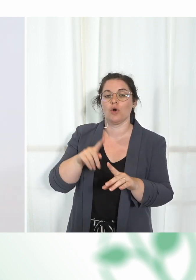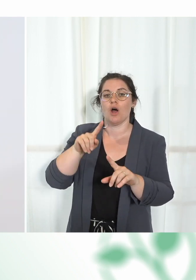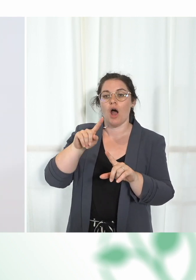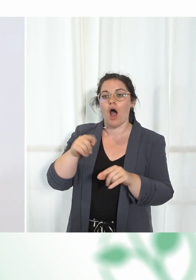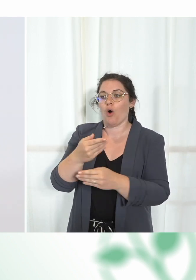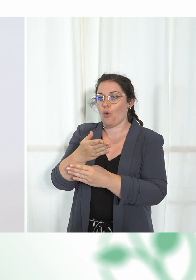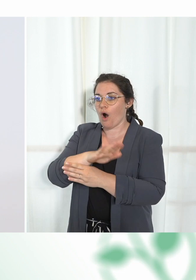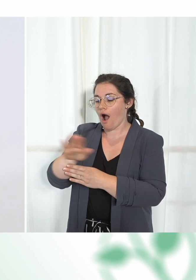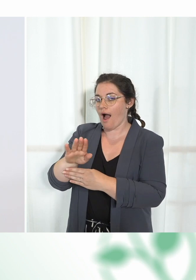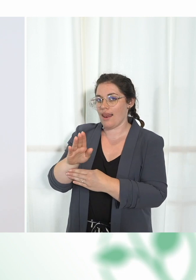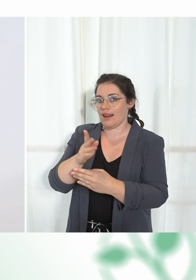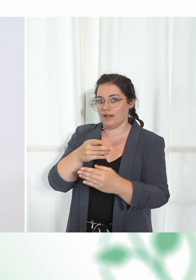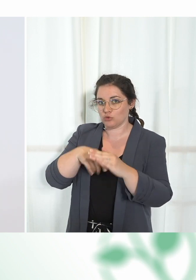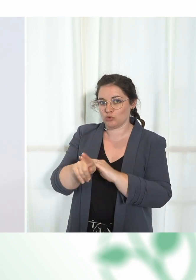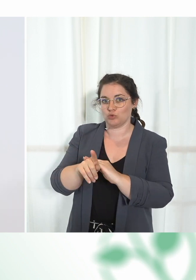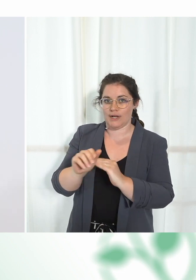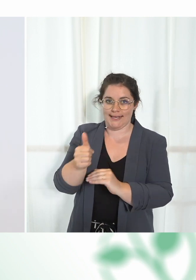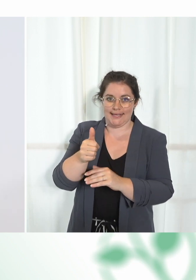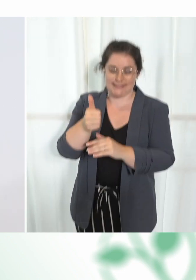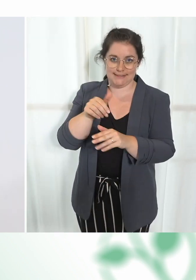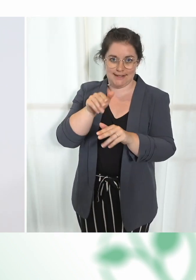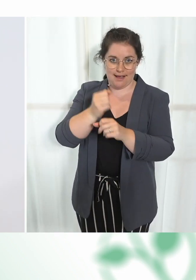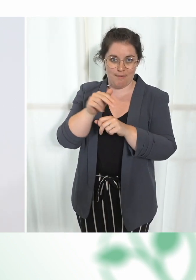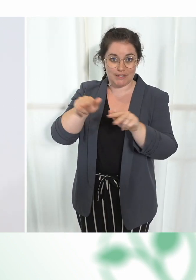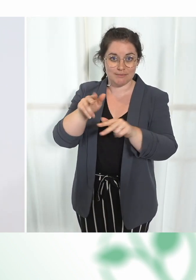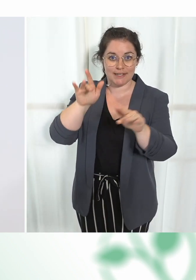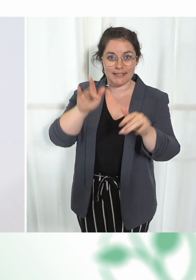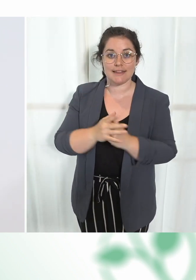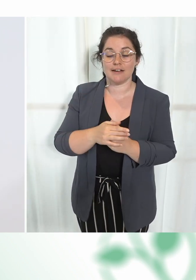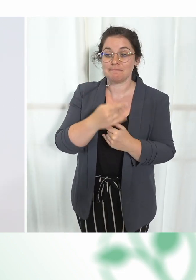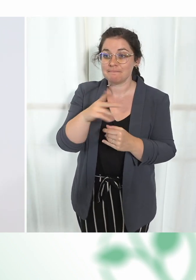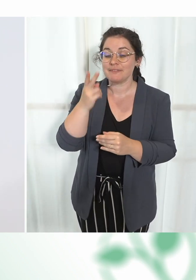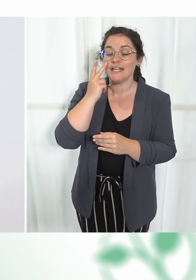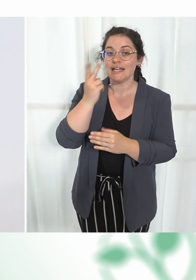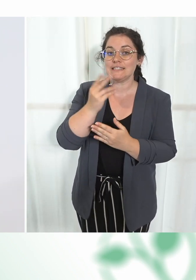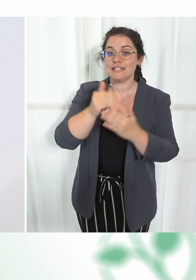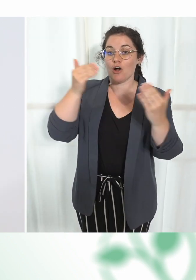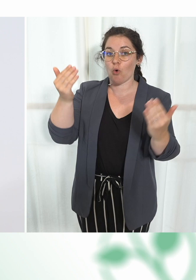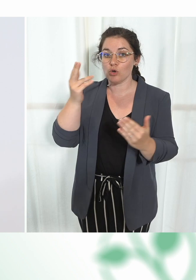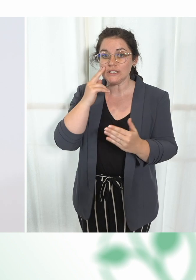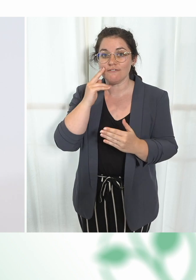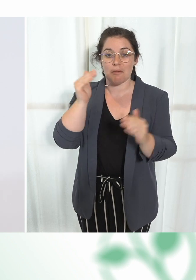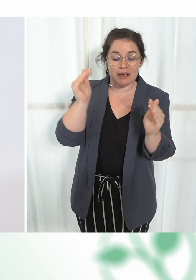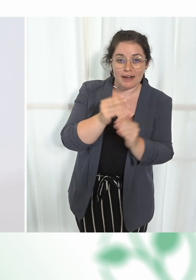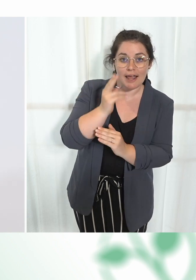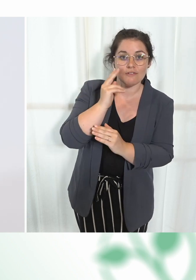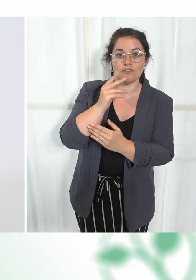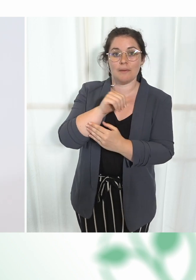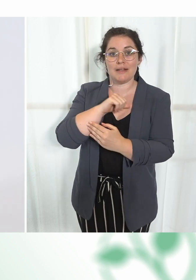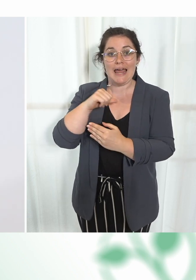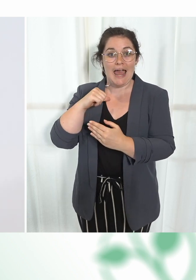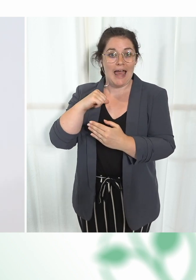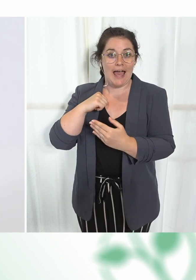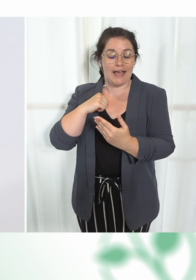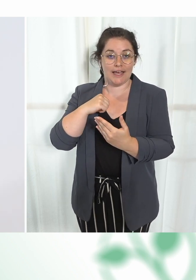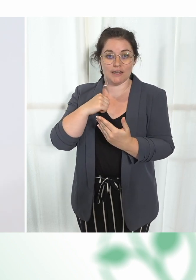Zugang zum ersten Arbeitsmarkt. Wenn Sie jetzt also gesehen haben, es funktioniert bei großen Unternehmen, bei kleinen Unternehmen, bei eigentümergeführten